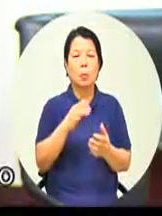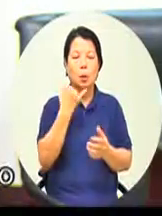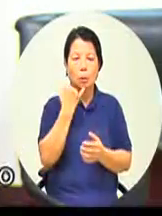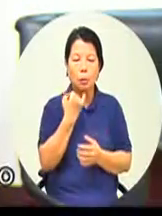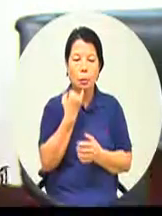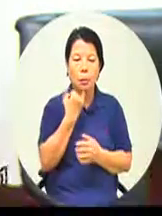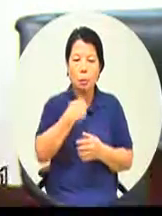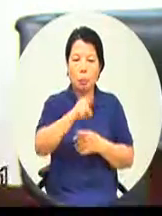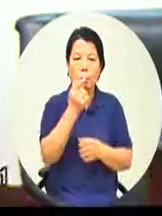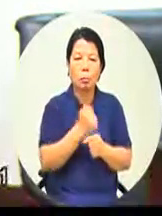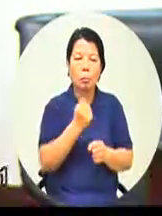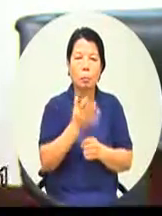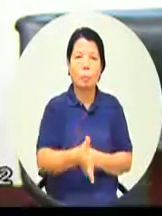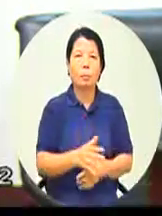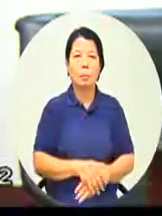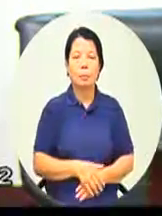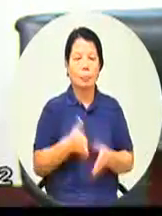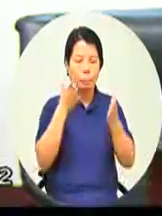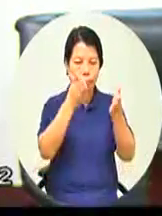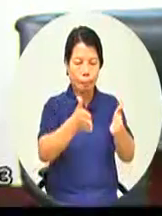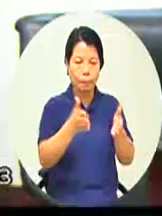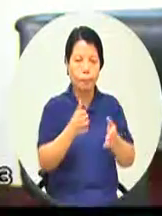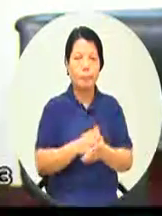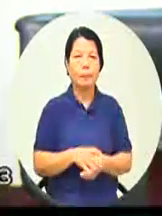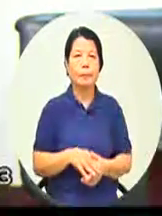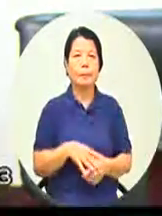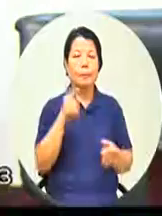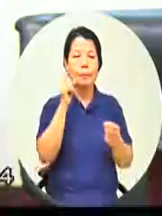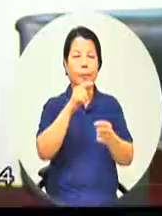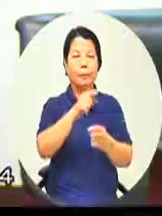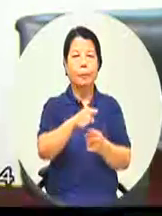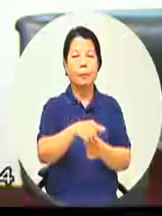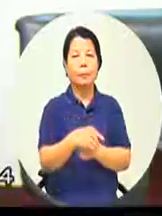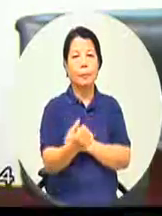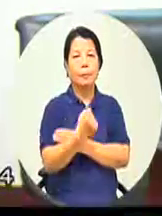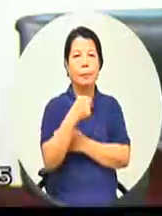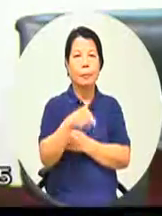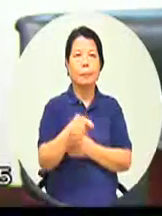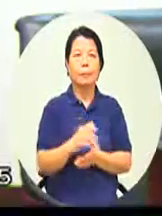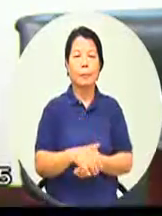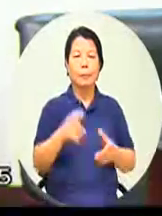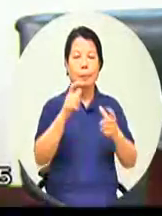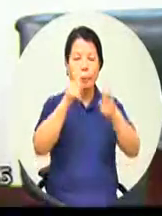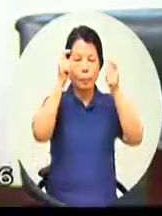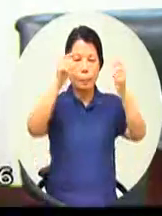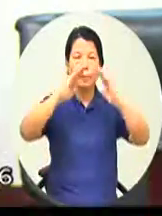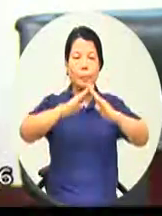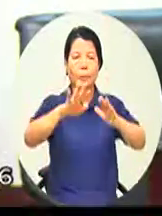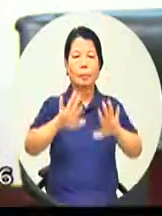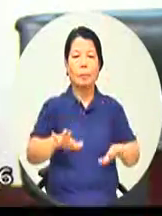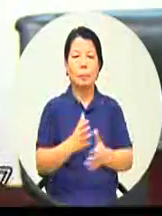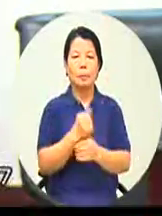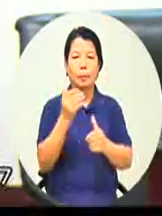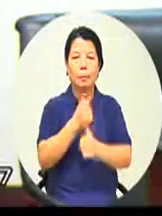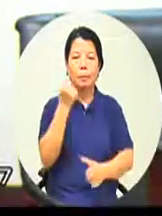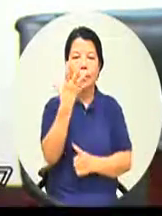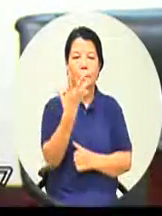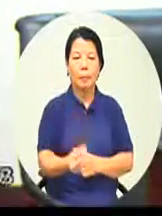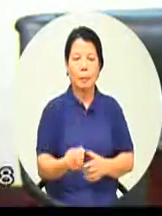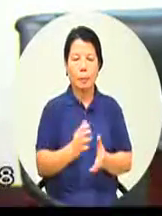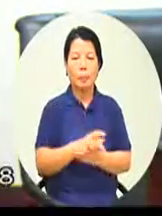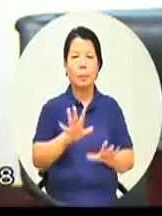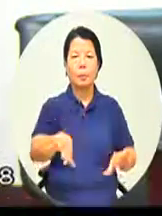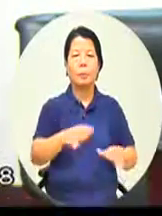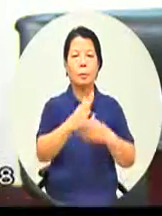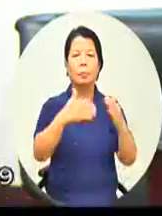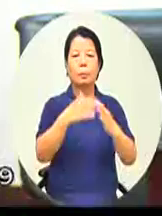性的来去朝这方向？类似整个大高雄市，咱现在是少子化，闲置空间的学